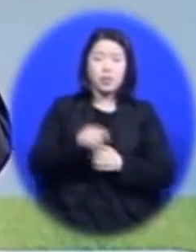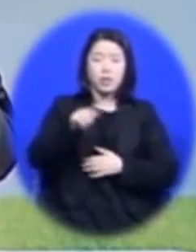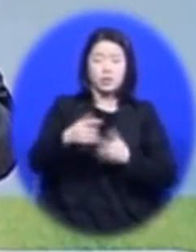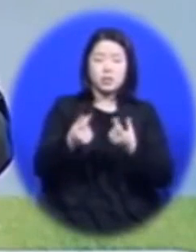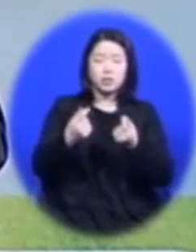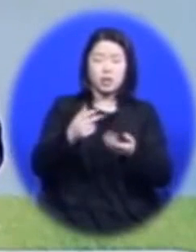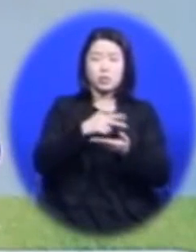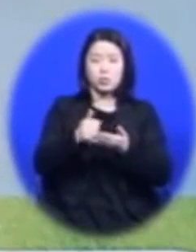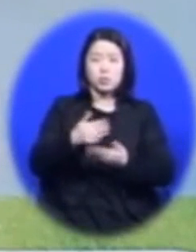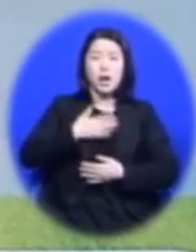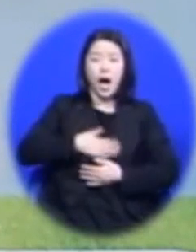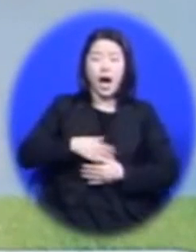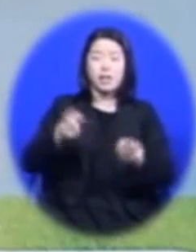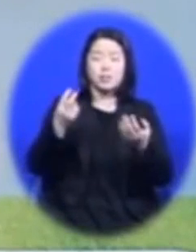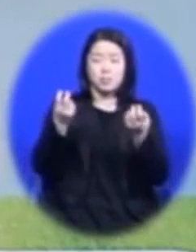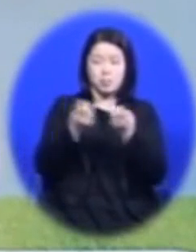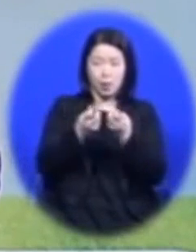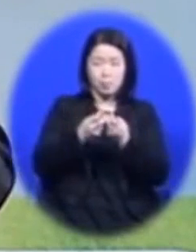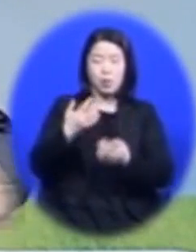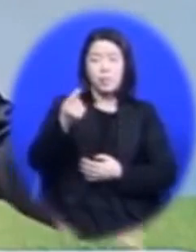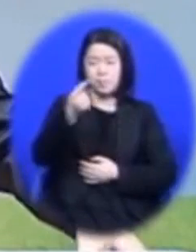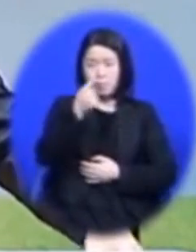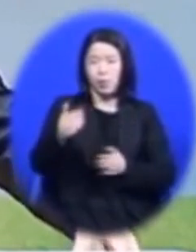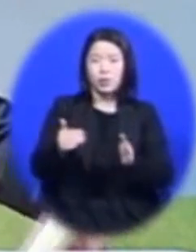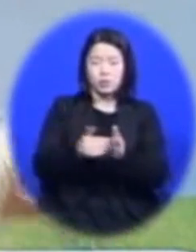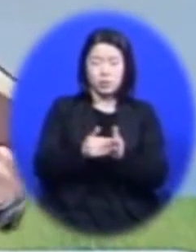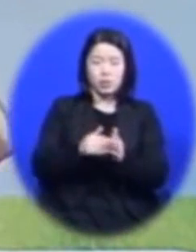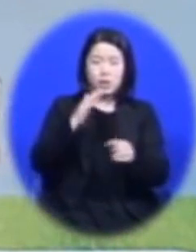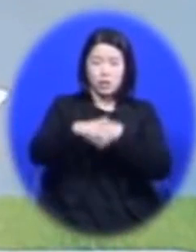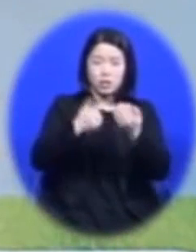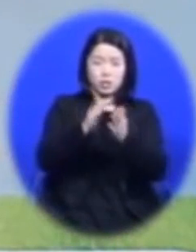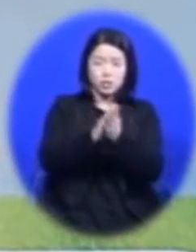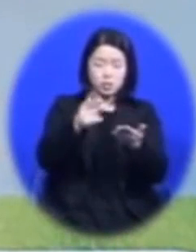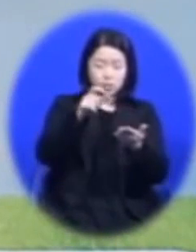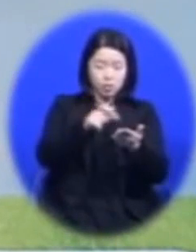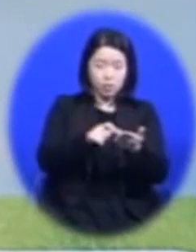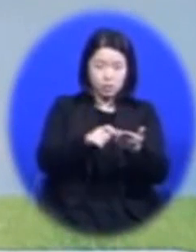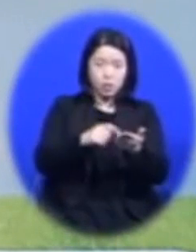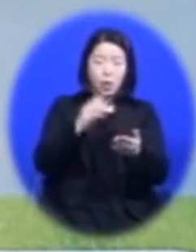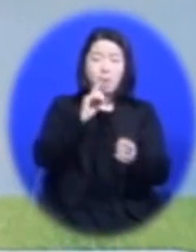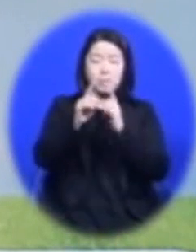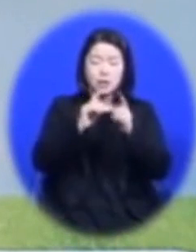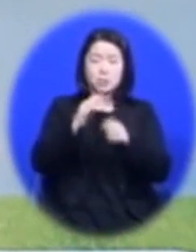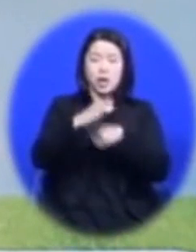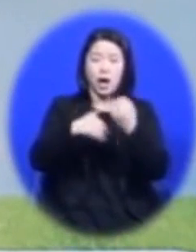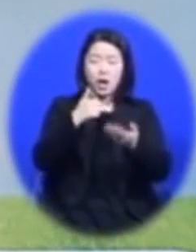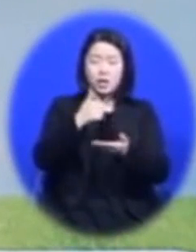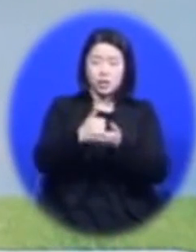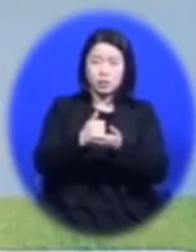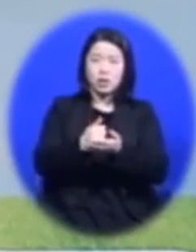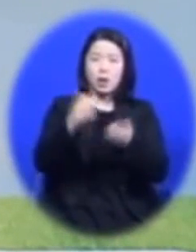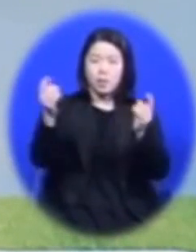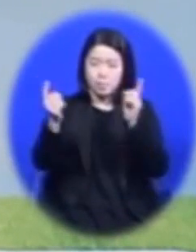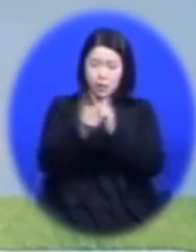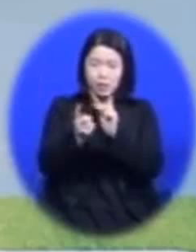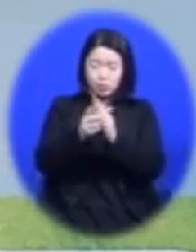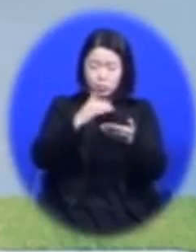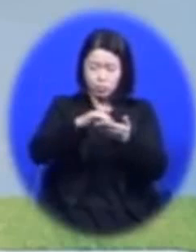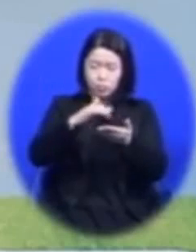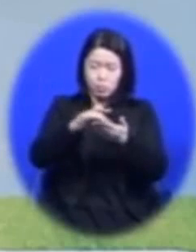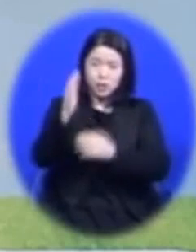주님 아는 법을 배웠어요. 성경에서 말씀하는 하나님을 만났던 수많은 사람들의 이야기를